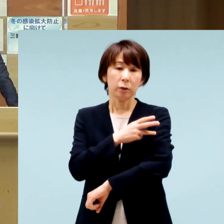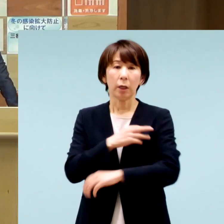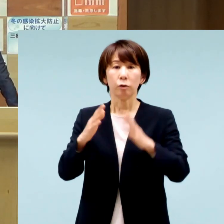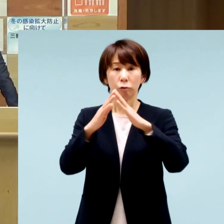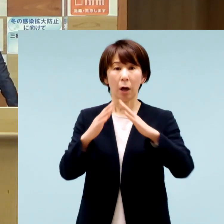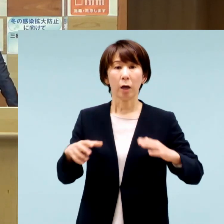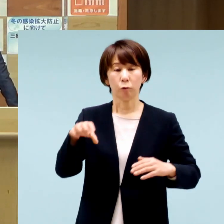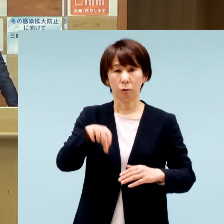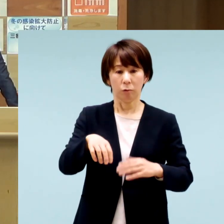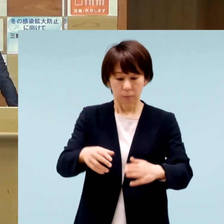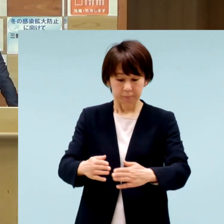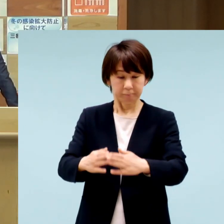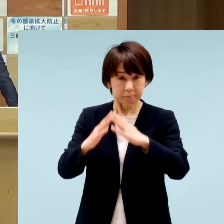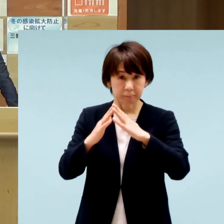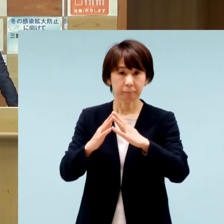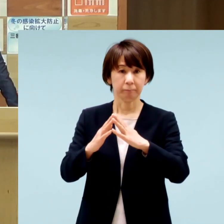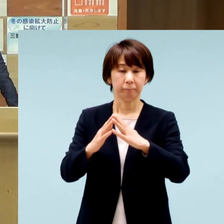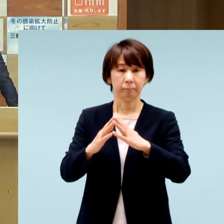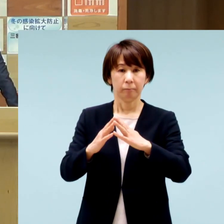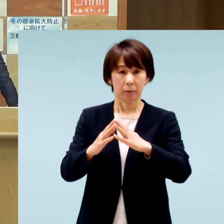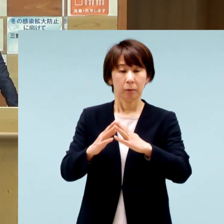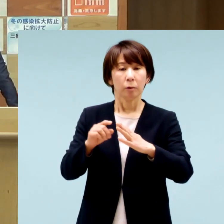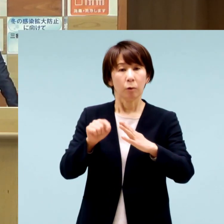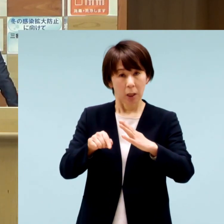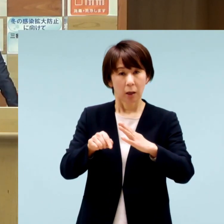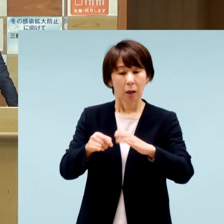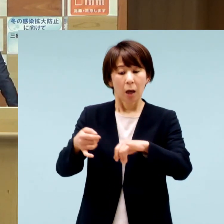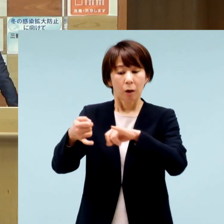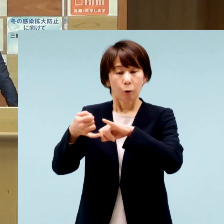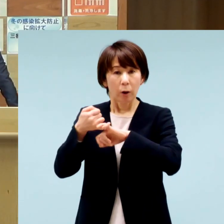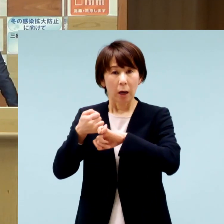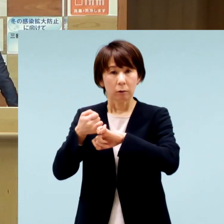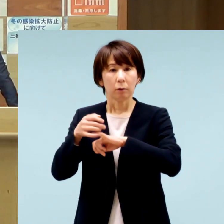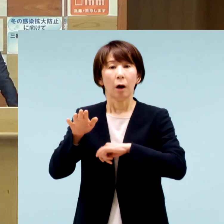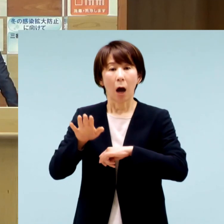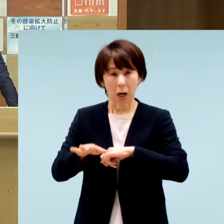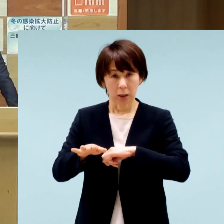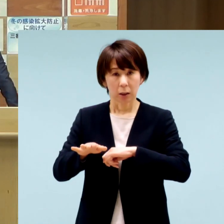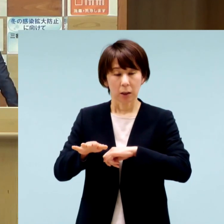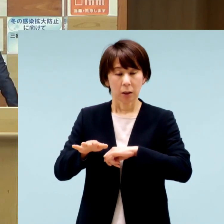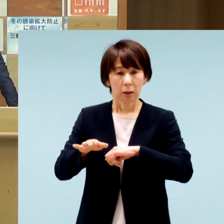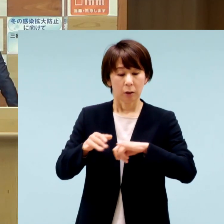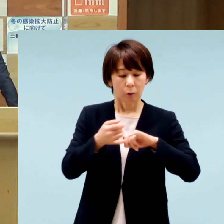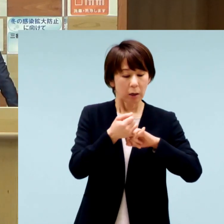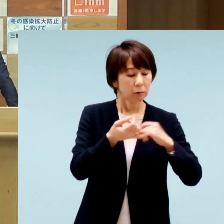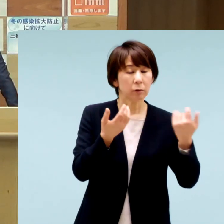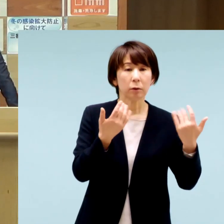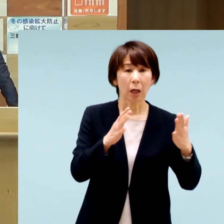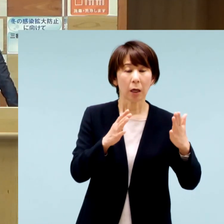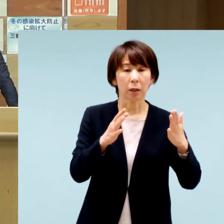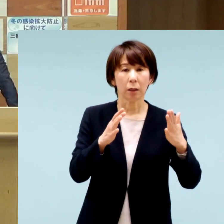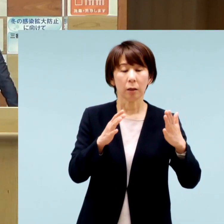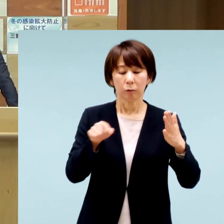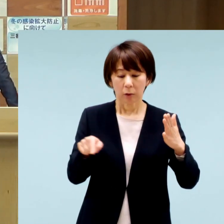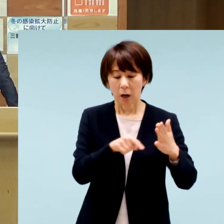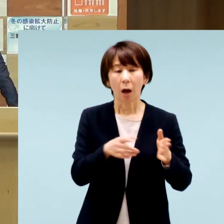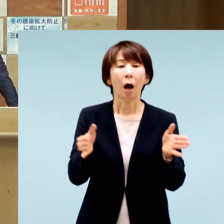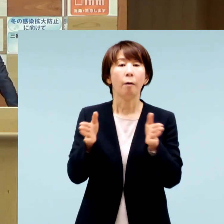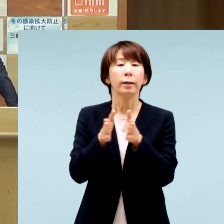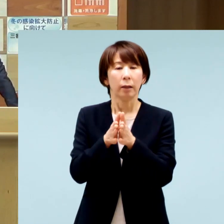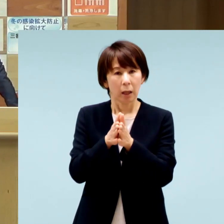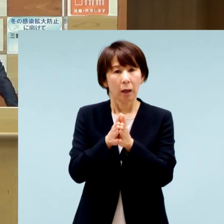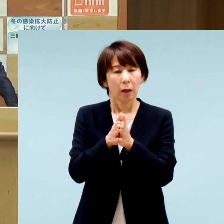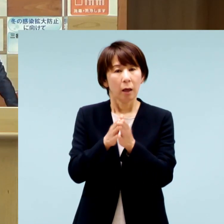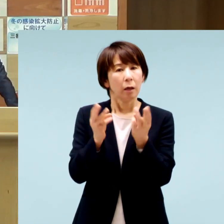ていただいて、まあ、その予約あり、そして予約なしの方も含めて確か130人ぐらいですか